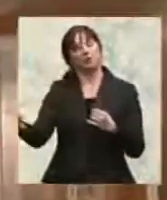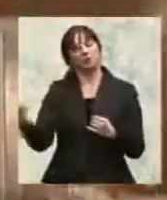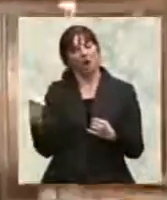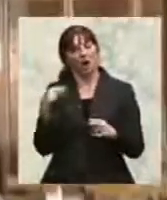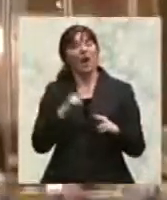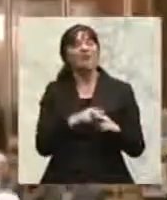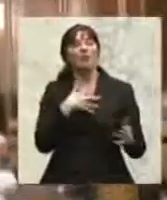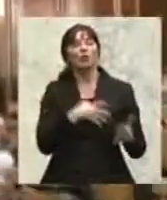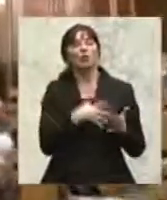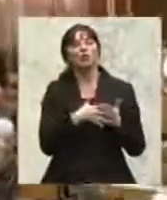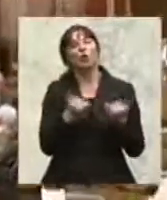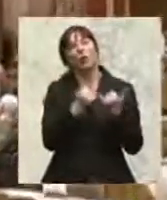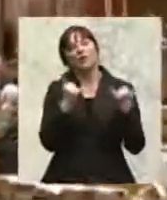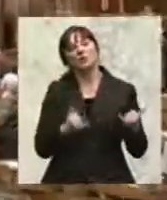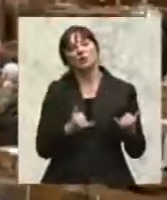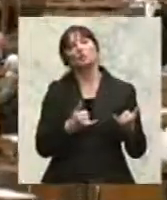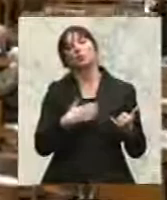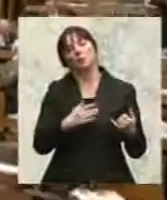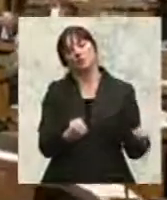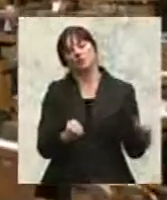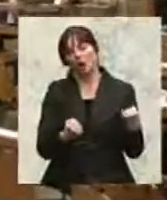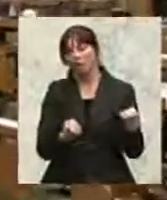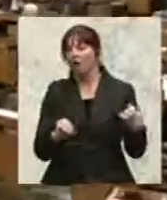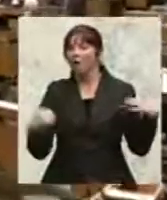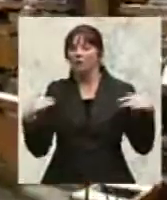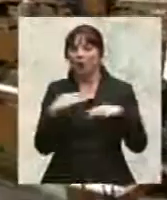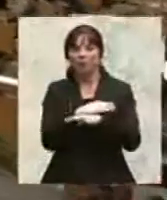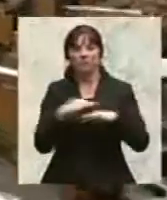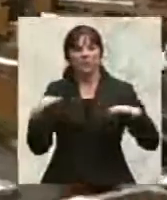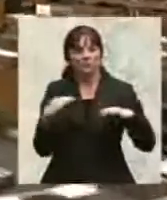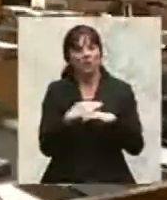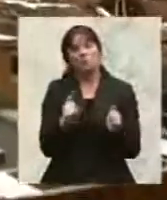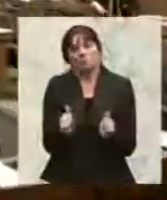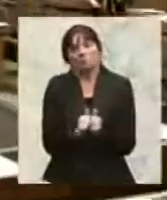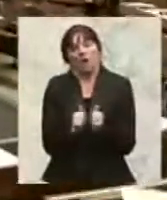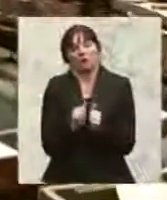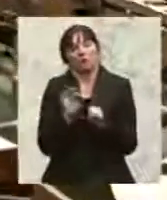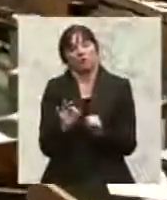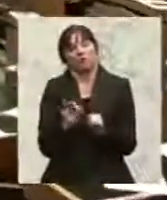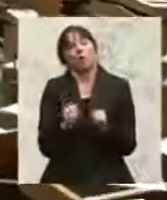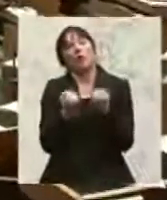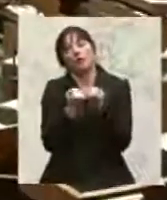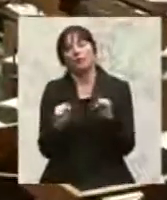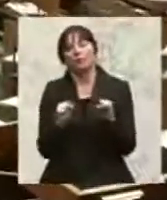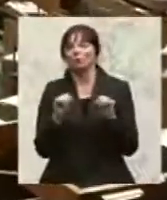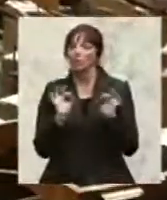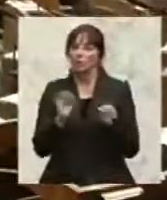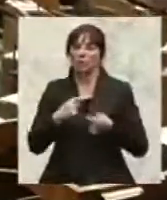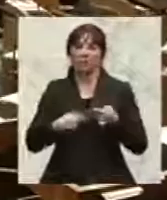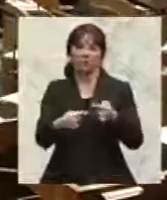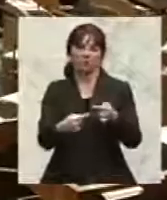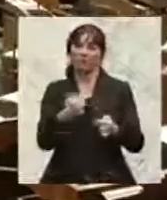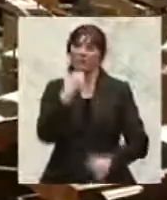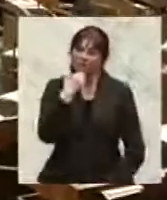Kontrolleinrichtungen sind. Beide stehen in einer Wechselbeziehung und sind unverzichtbare Partner für das Funktionieren der Demokratie. Ich danke Ihnen für die Aufmerksamkeit.